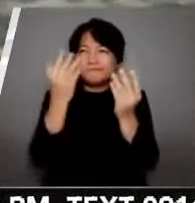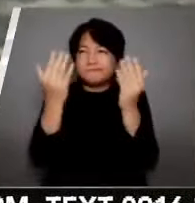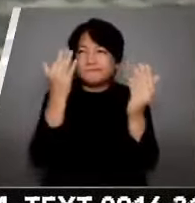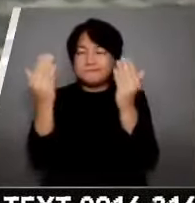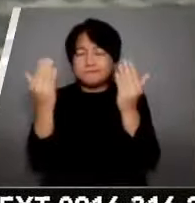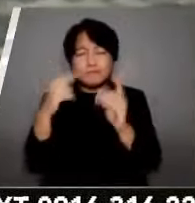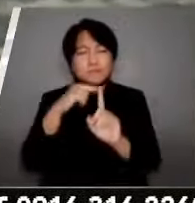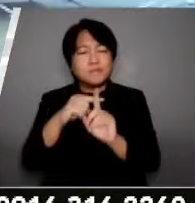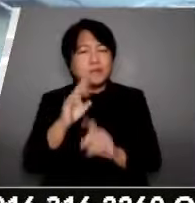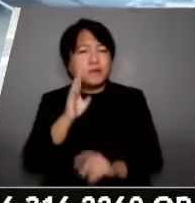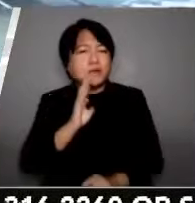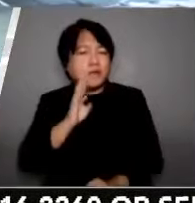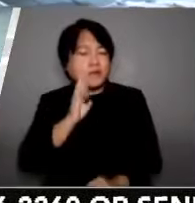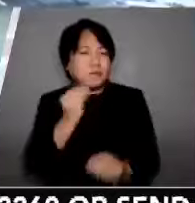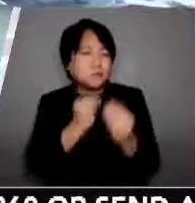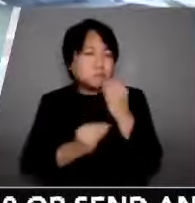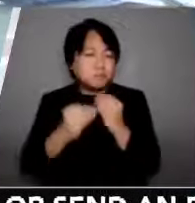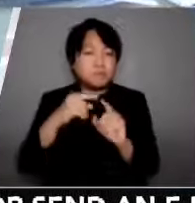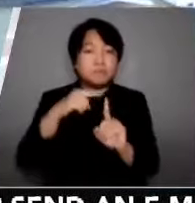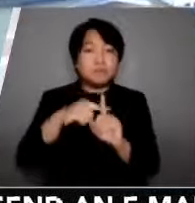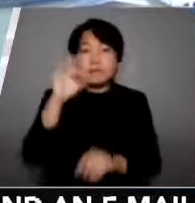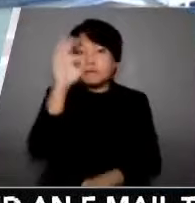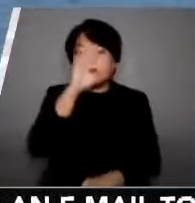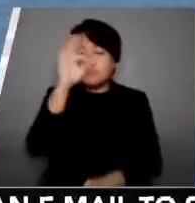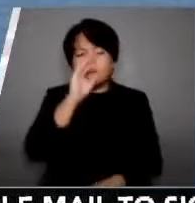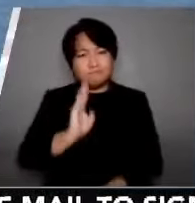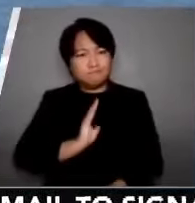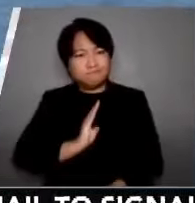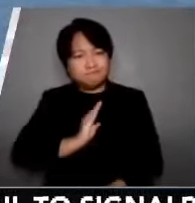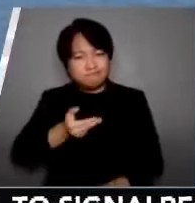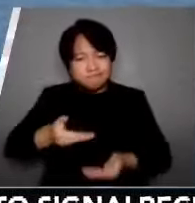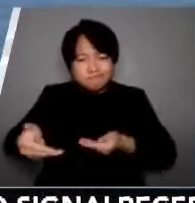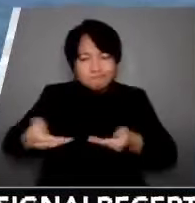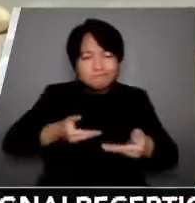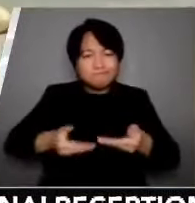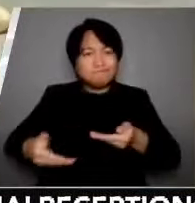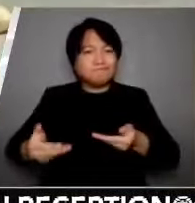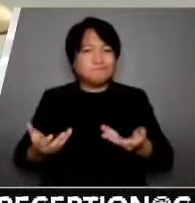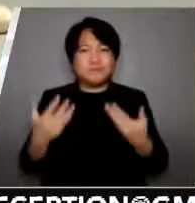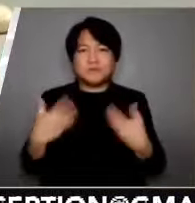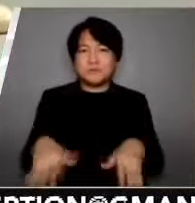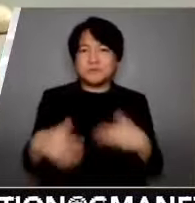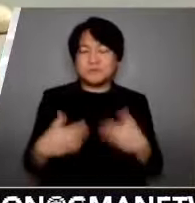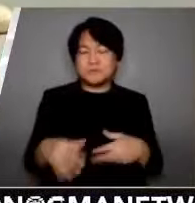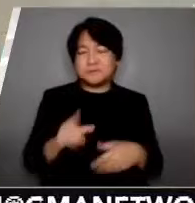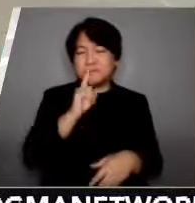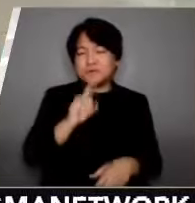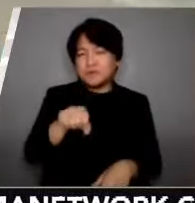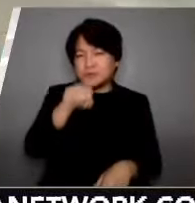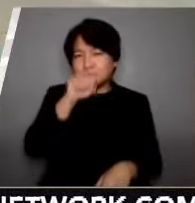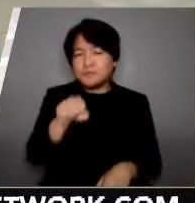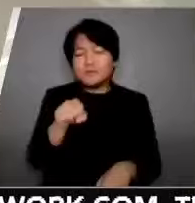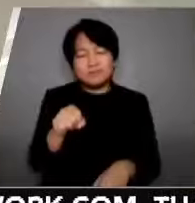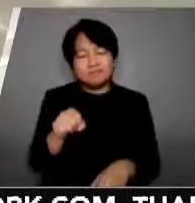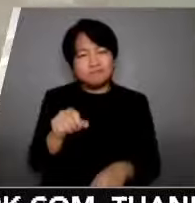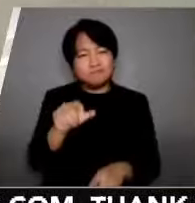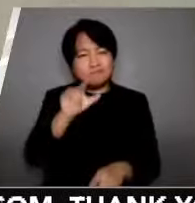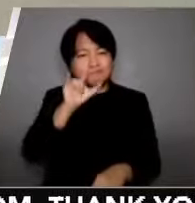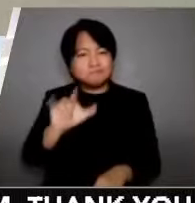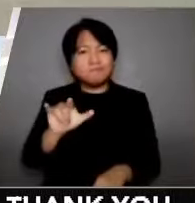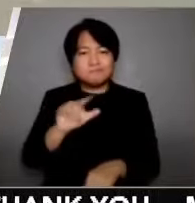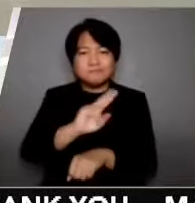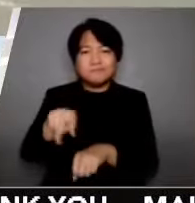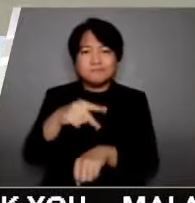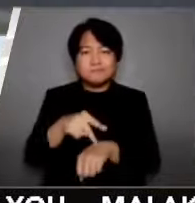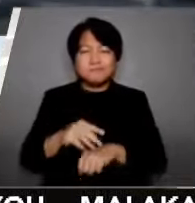Pinoy hospitality napakahaba ng listahan kung bakit mo ila ang Philippines pero Para raw mas dumago